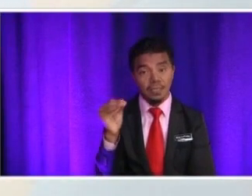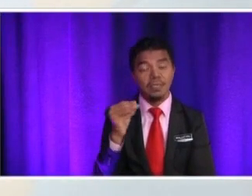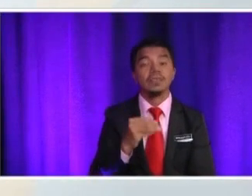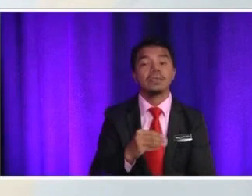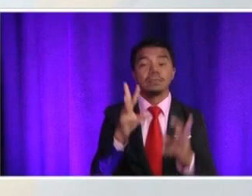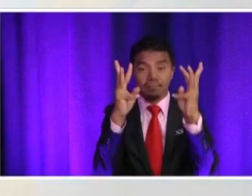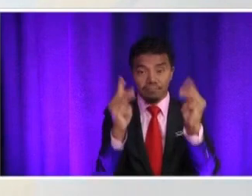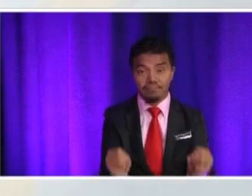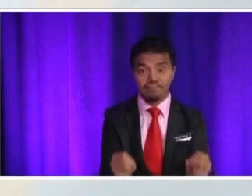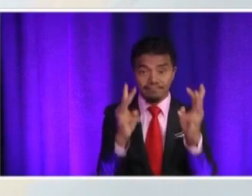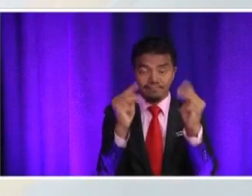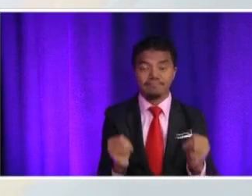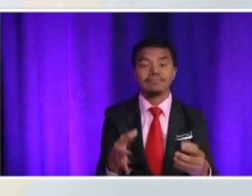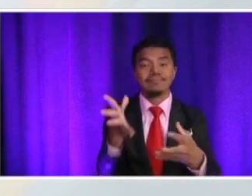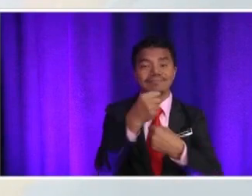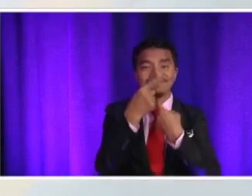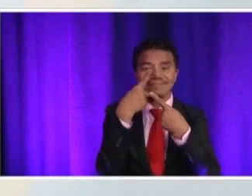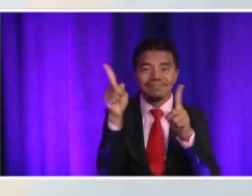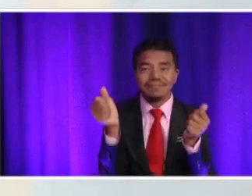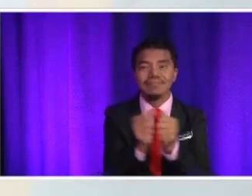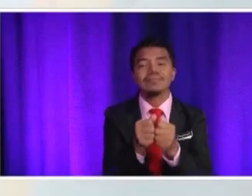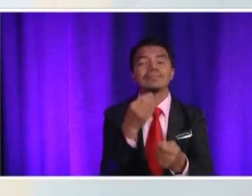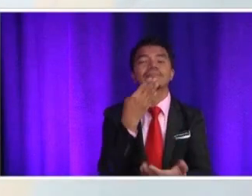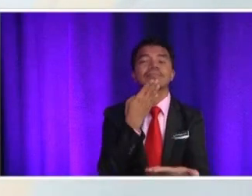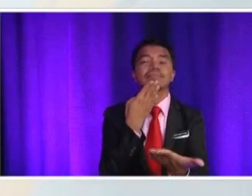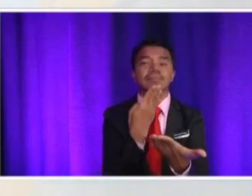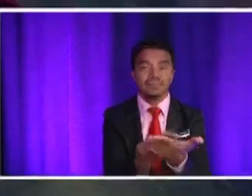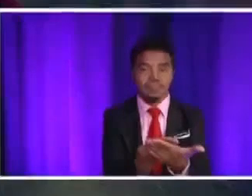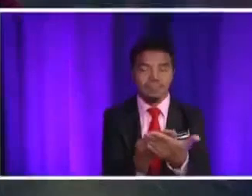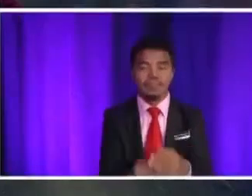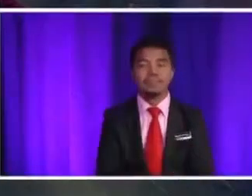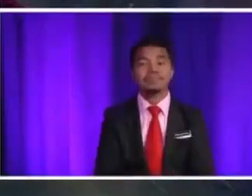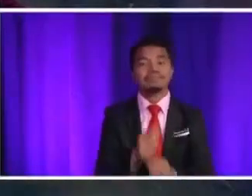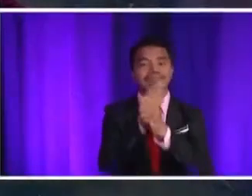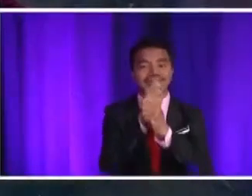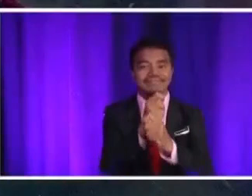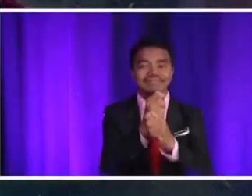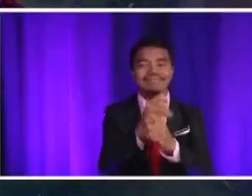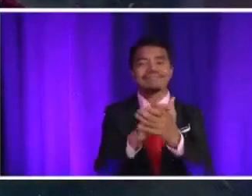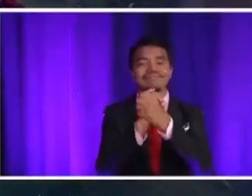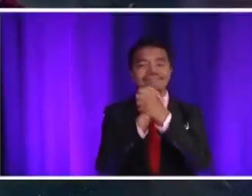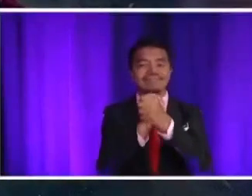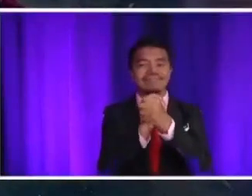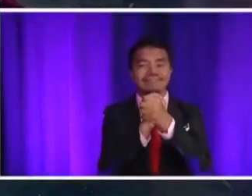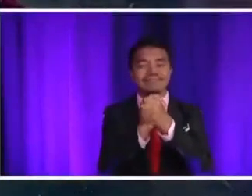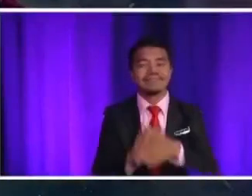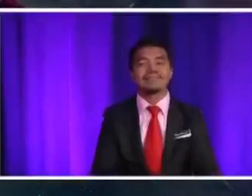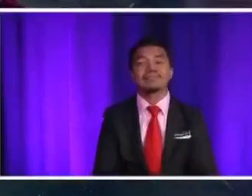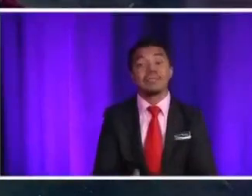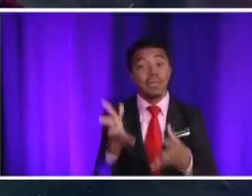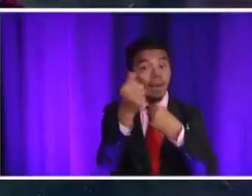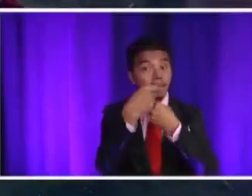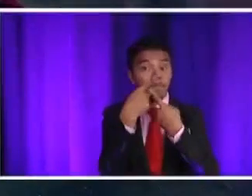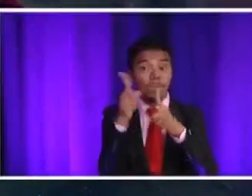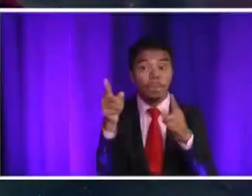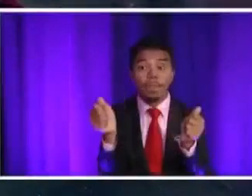baik tajuk ini. Wah, baik cikgu. Tahniah. Syabas kawan-kawan saya semua dapat jawab dengan baik. Dan